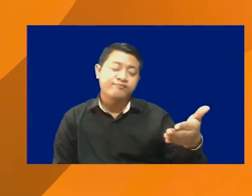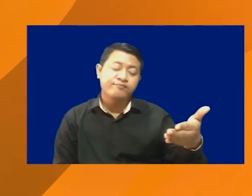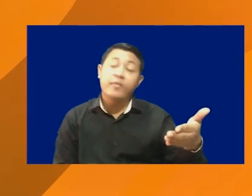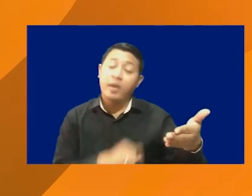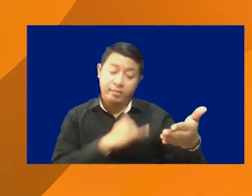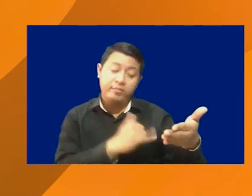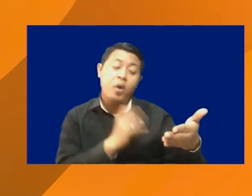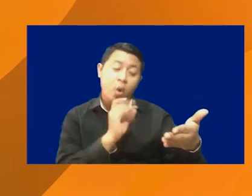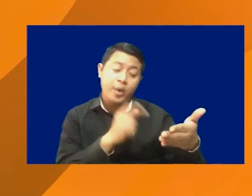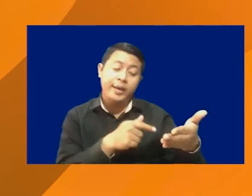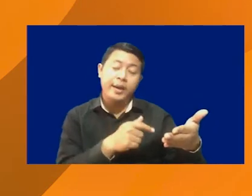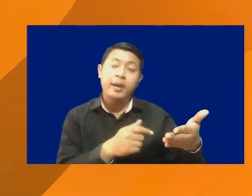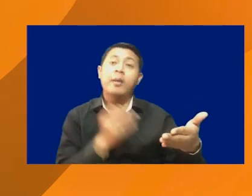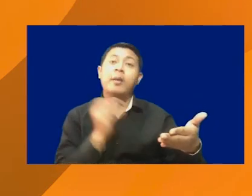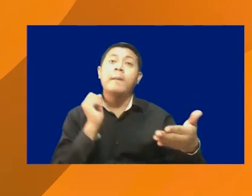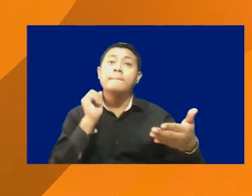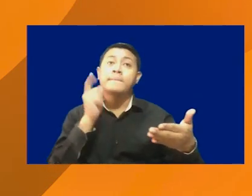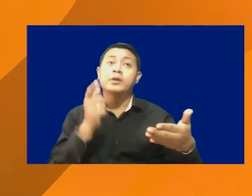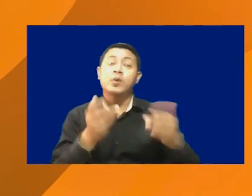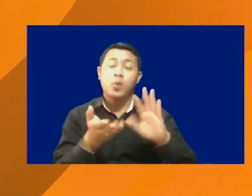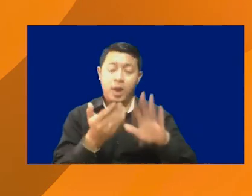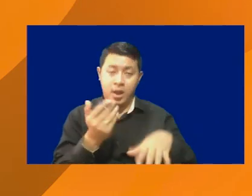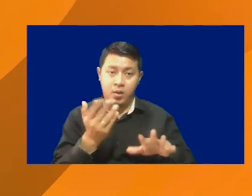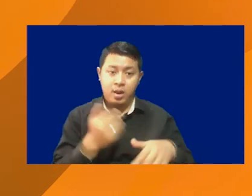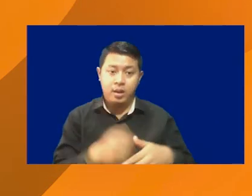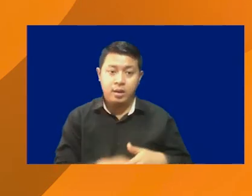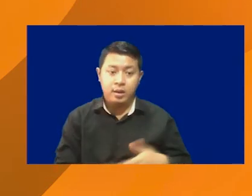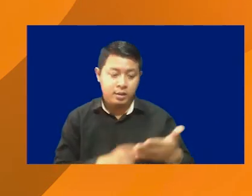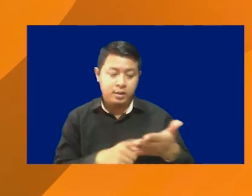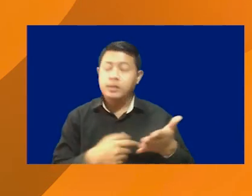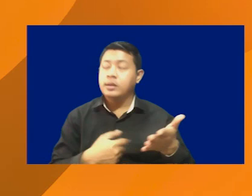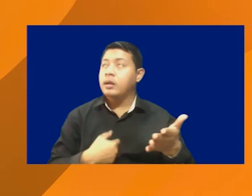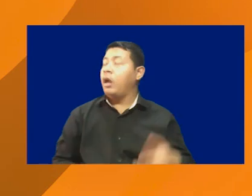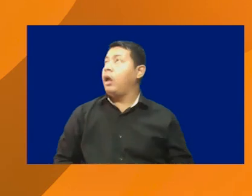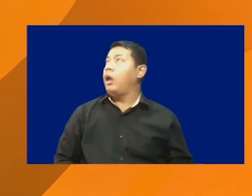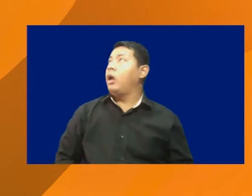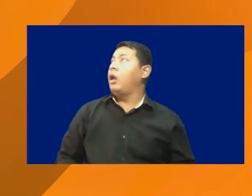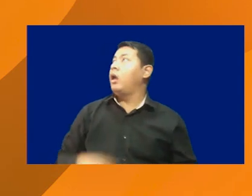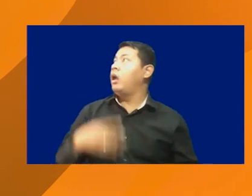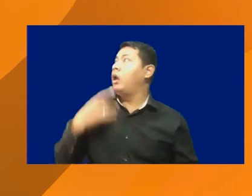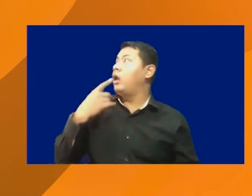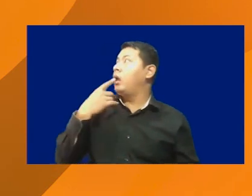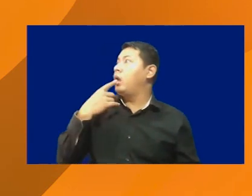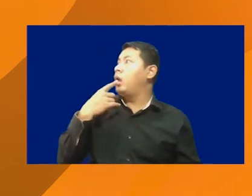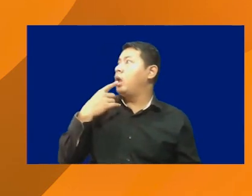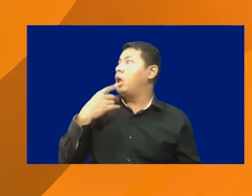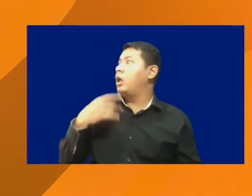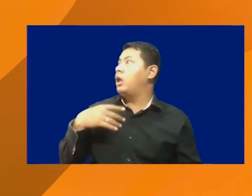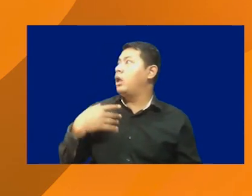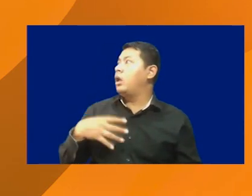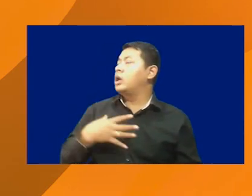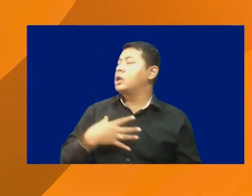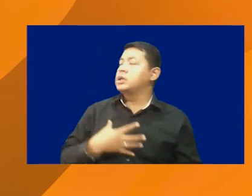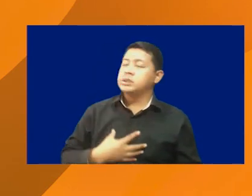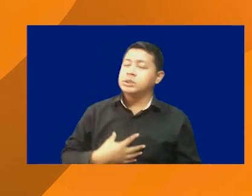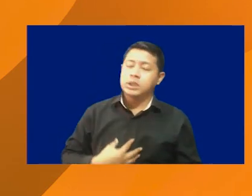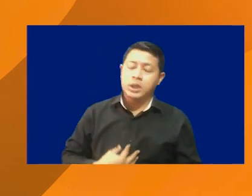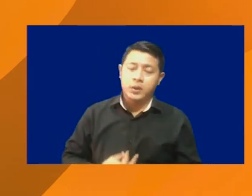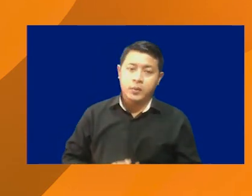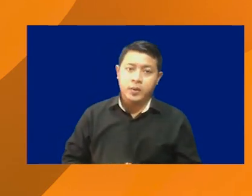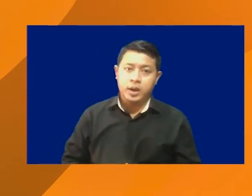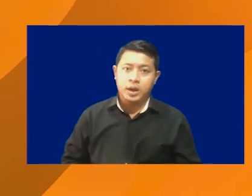Oh, iya, lain kali kayak gini lagi ya. Saat itu saya kaget, terheran-heran,